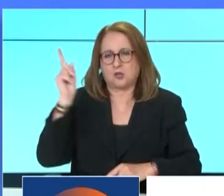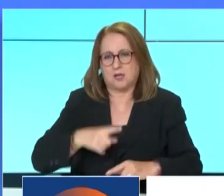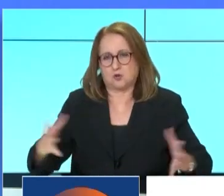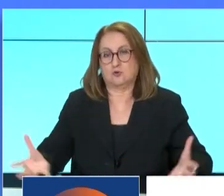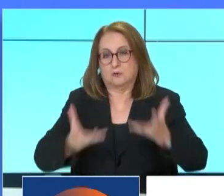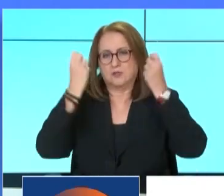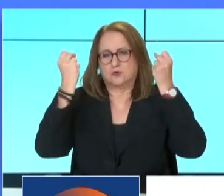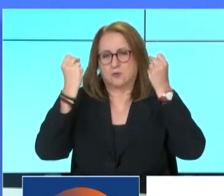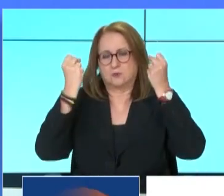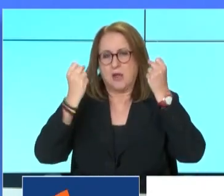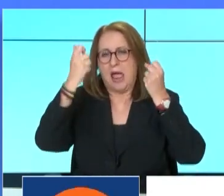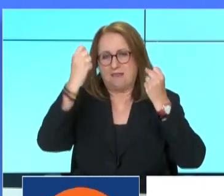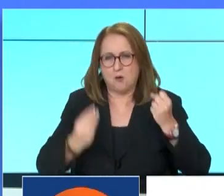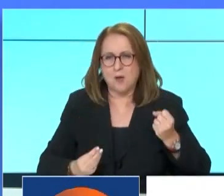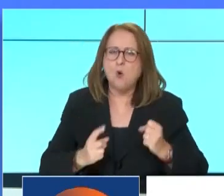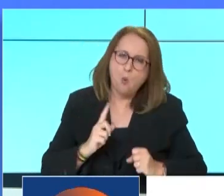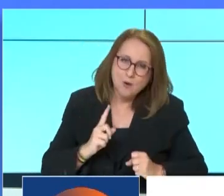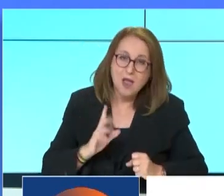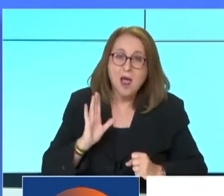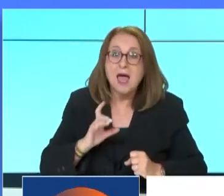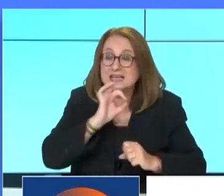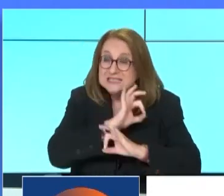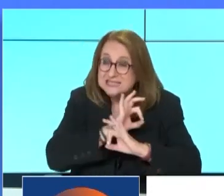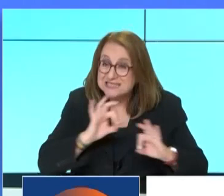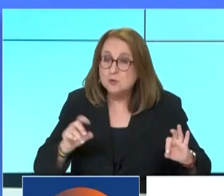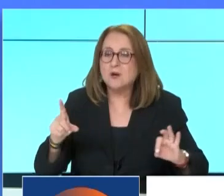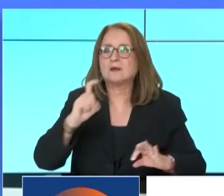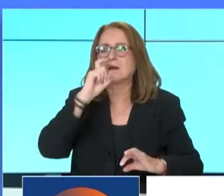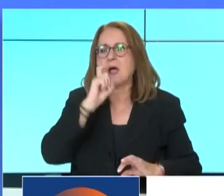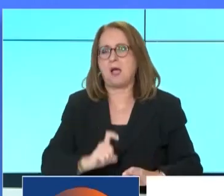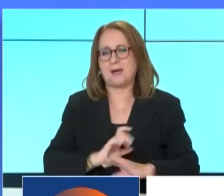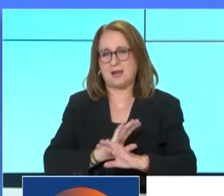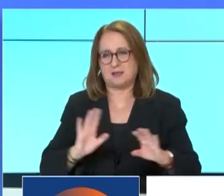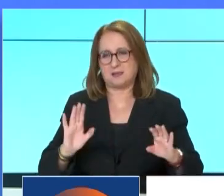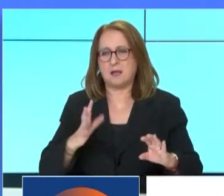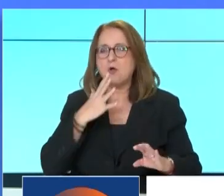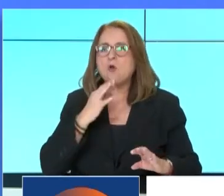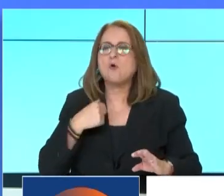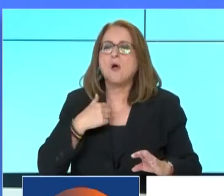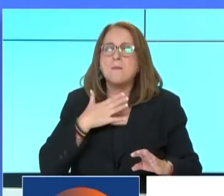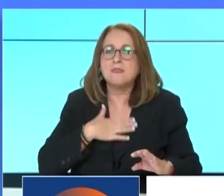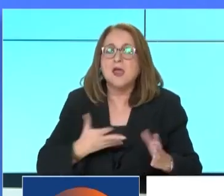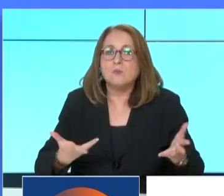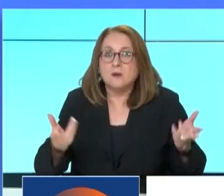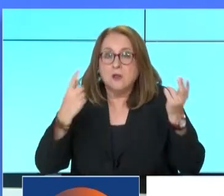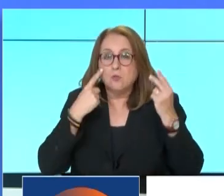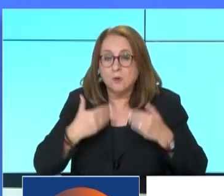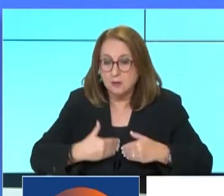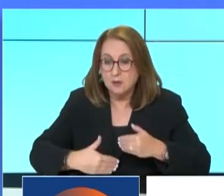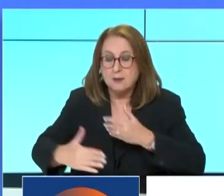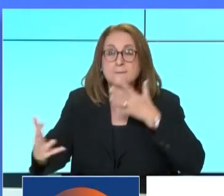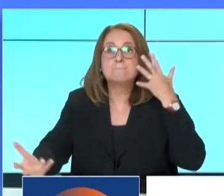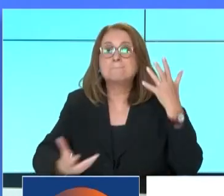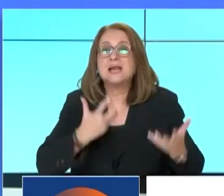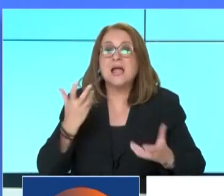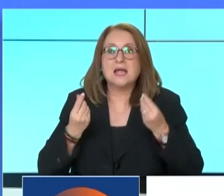απαραίτητα για να μπορέσουμε να αντιμετωπίσουμε συνολικά το φαινόμενο αυτών των πυρκαγιών. Οι οποίες πυρκαγιές αυτές, θέλω να το